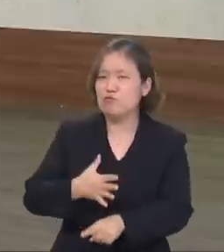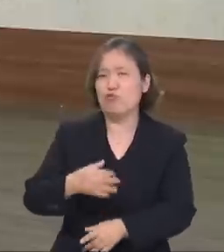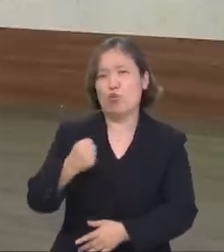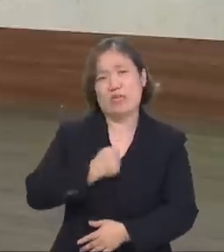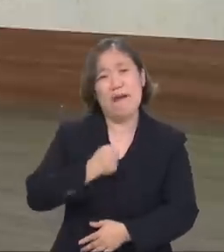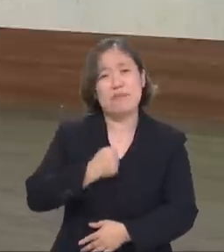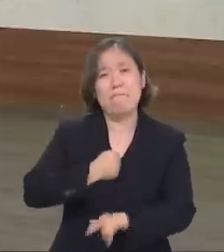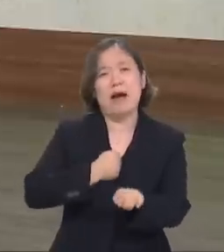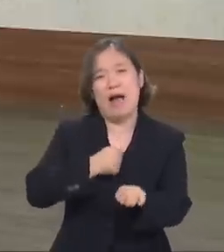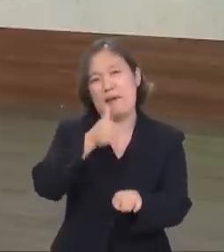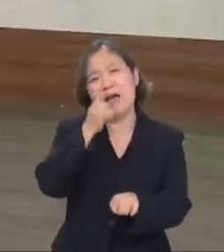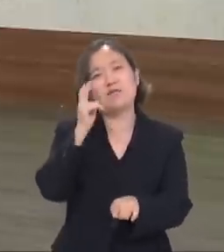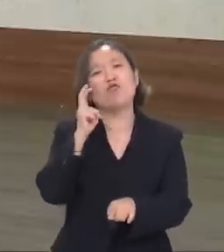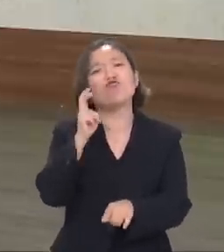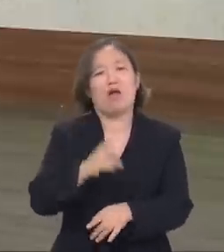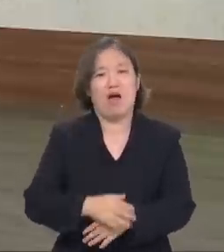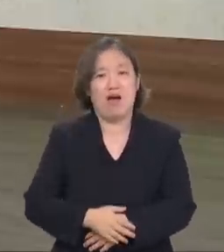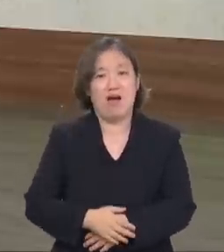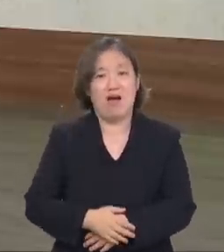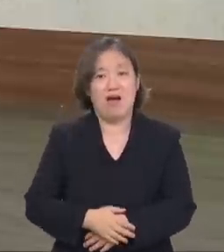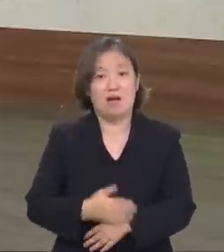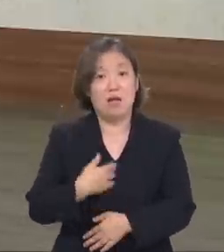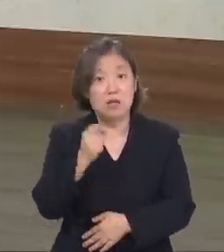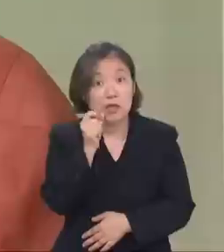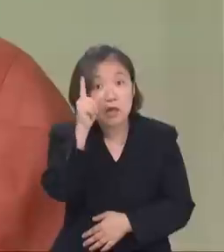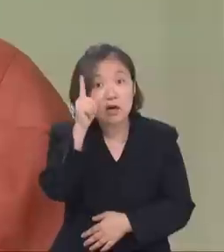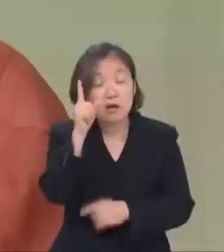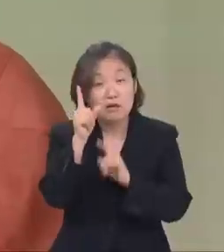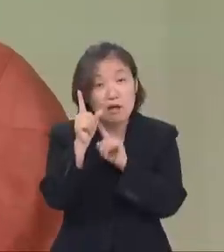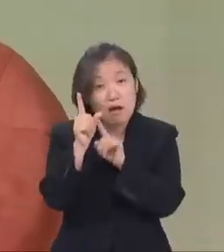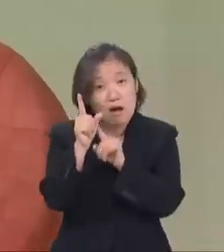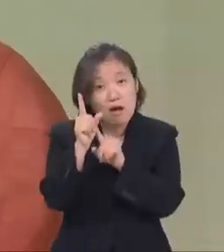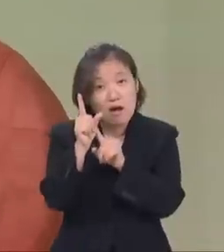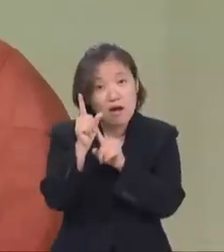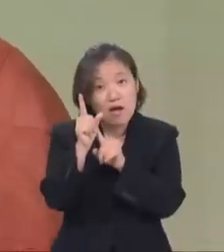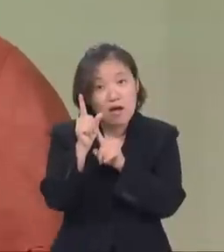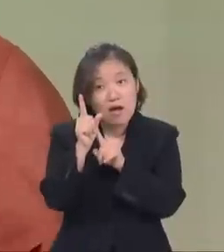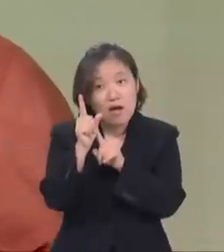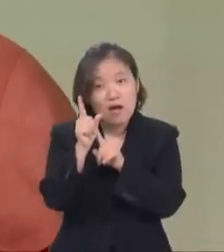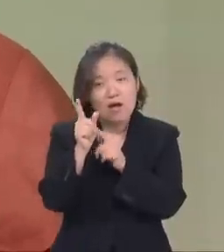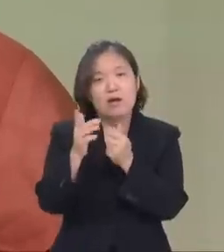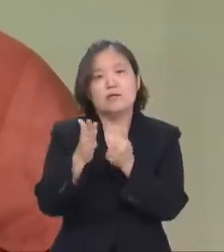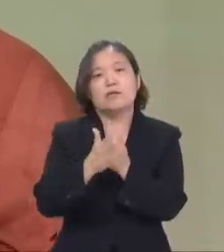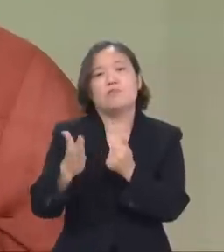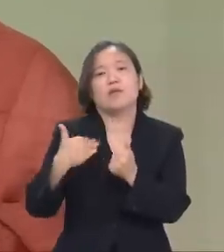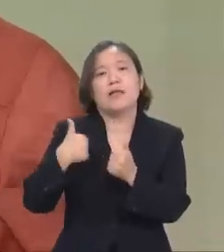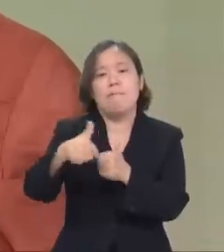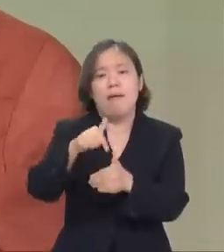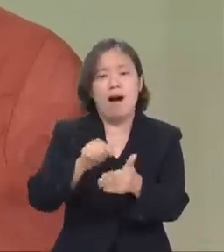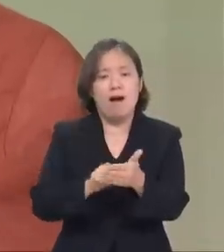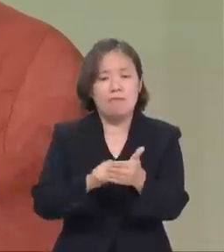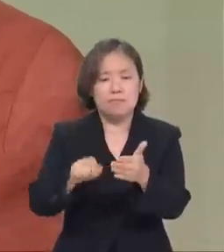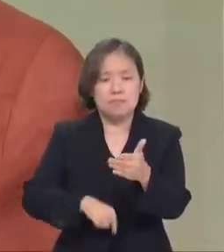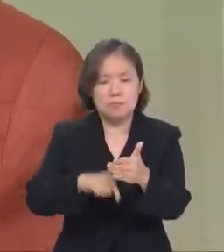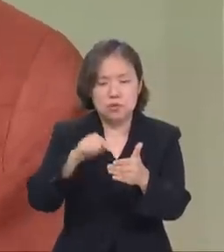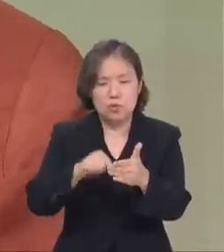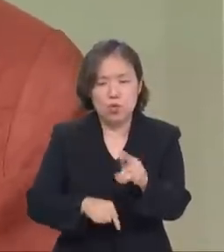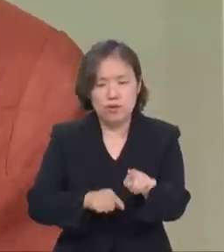했겠구나라는게 느껴지는 순간 그 마음에서 진실한 참회